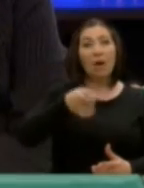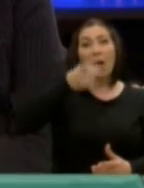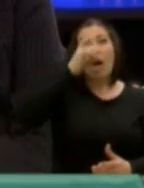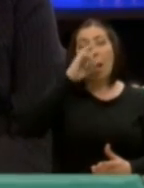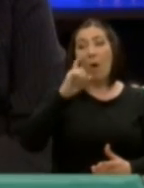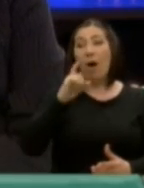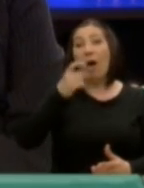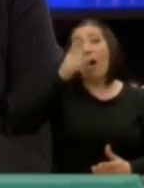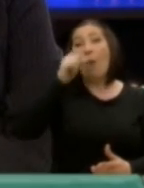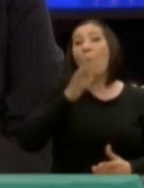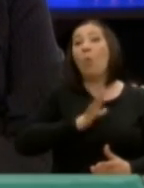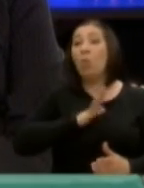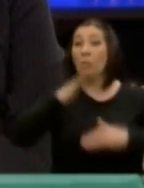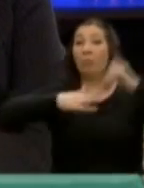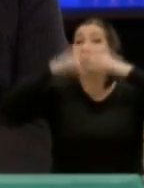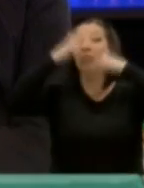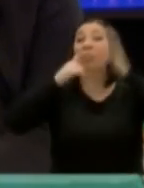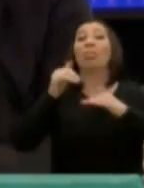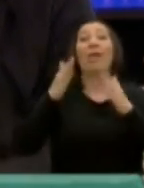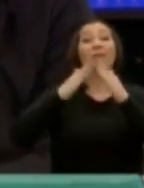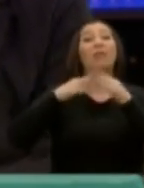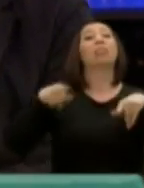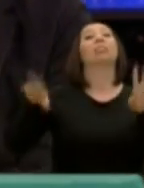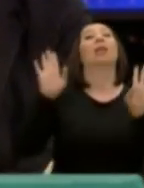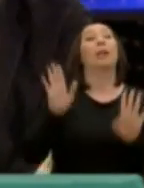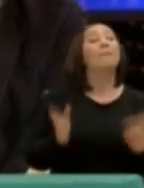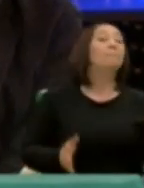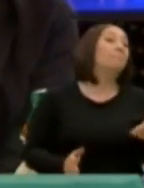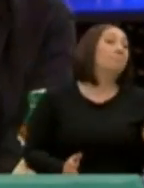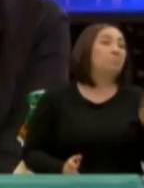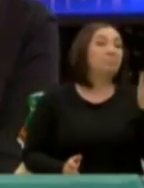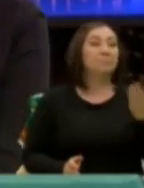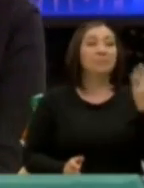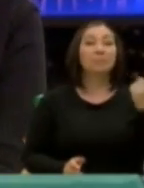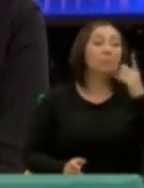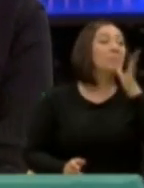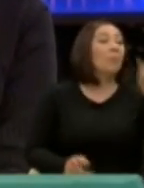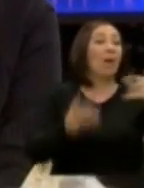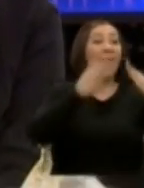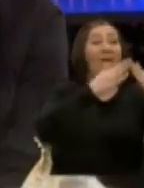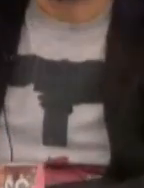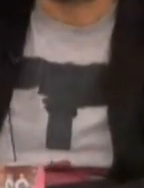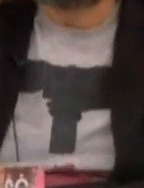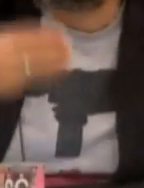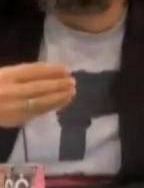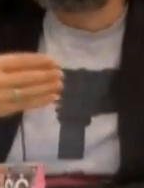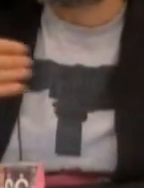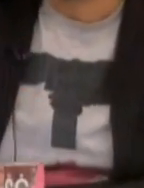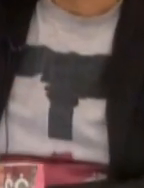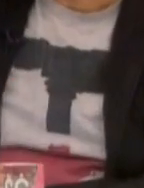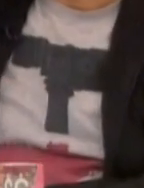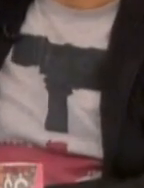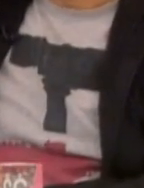Ağoğlu konutları değil herhalde İstanbul'un özelliği ya da efendim işte bilmem kim konutları değil herhalde. İstanbul'un